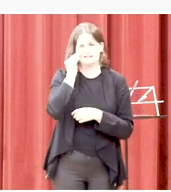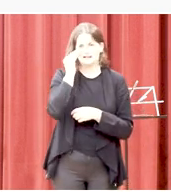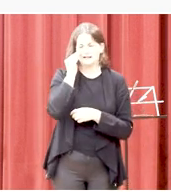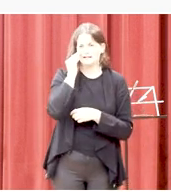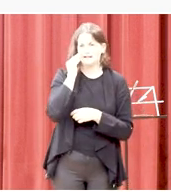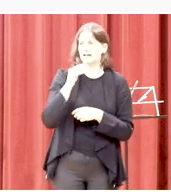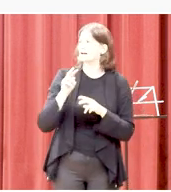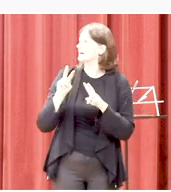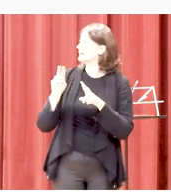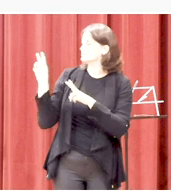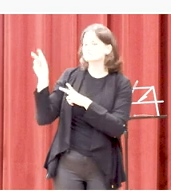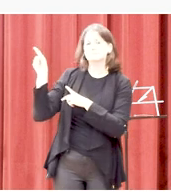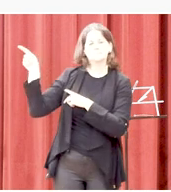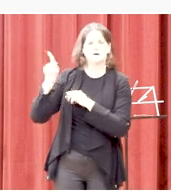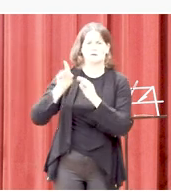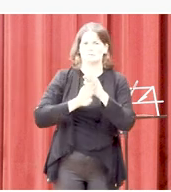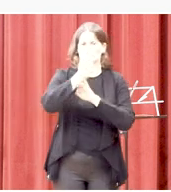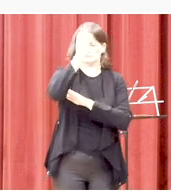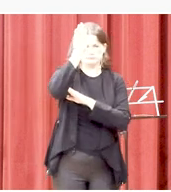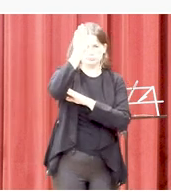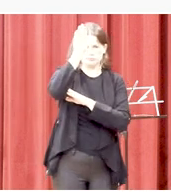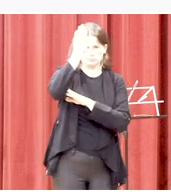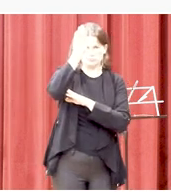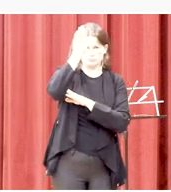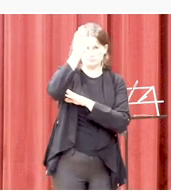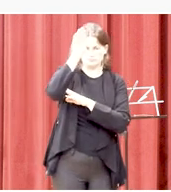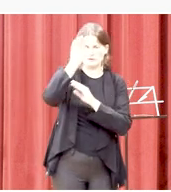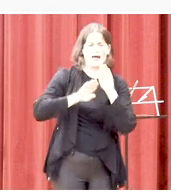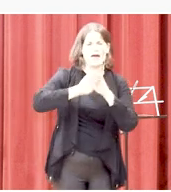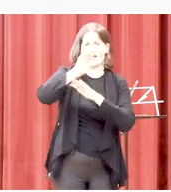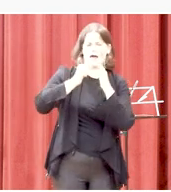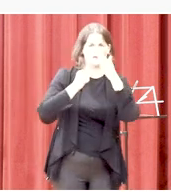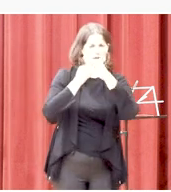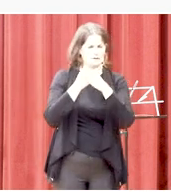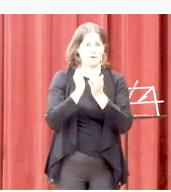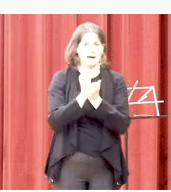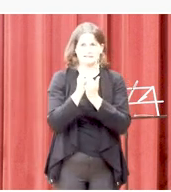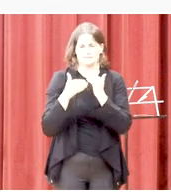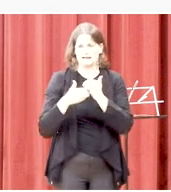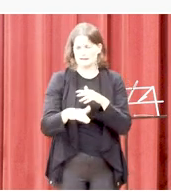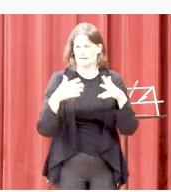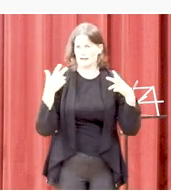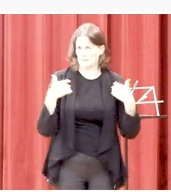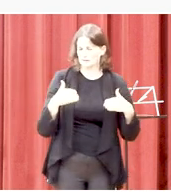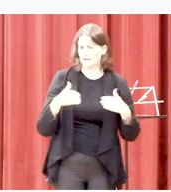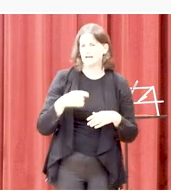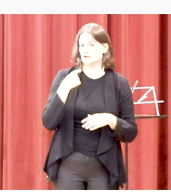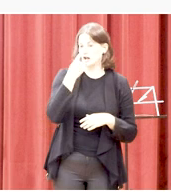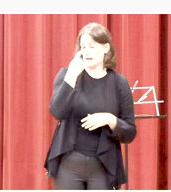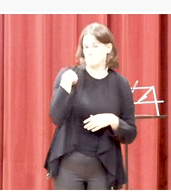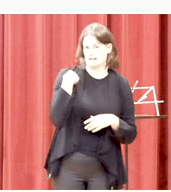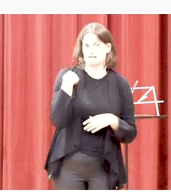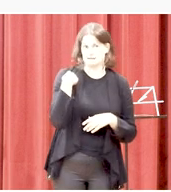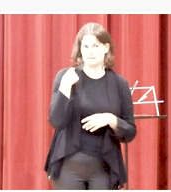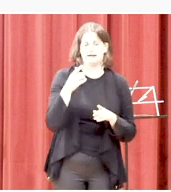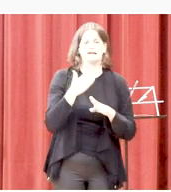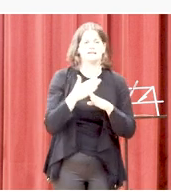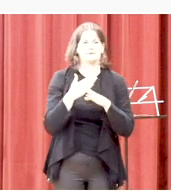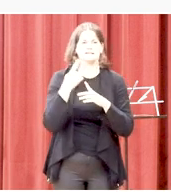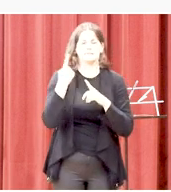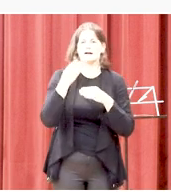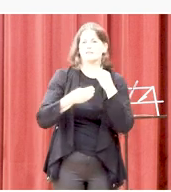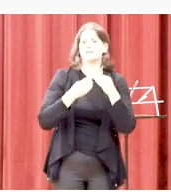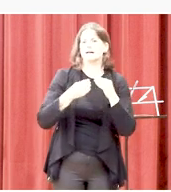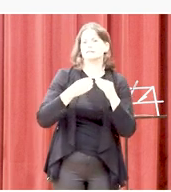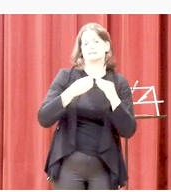és l'any passat, perquè sempre deuen aquesta corba al final d'any. Què ens diu? Què ens alerta? Ens alerta de que totes les